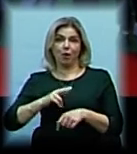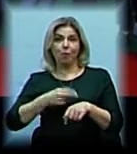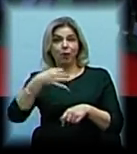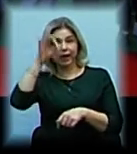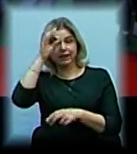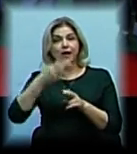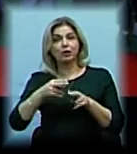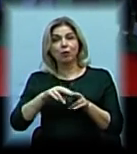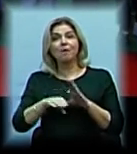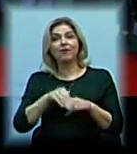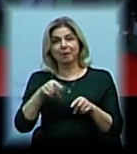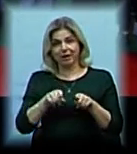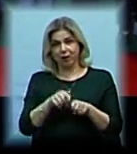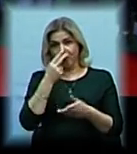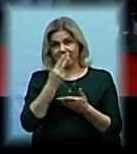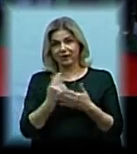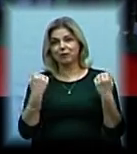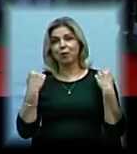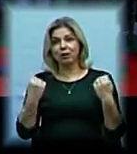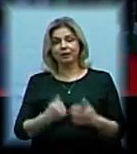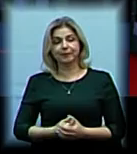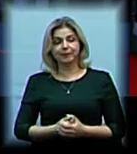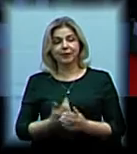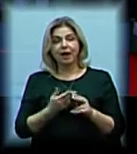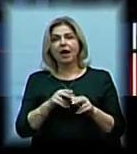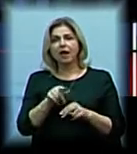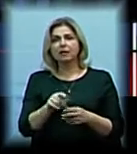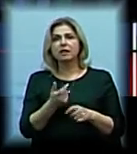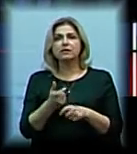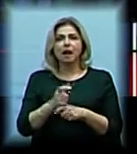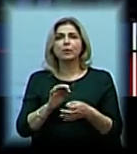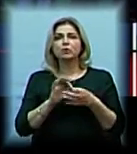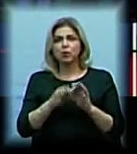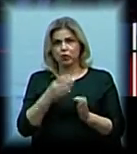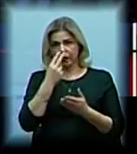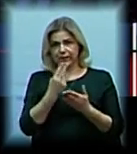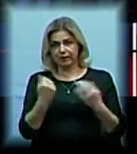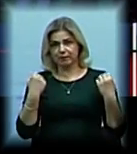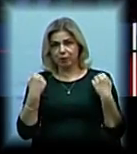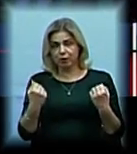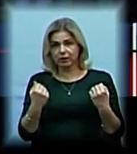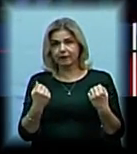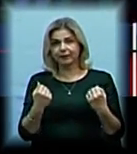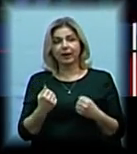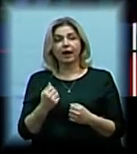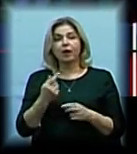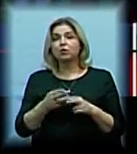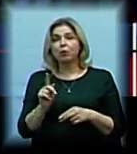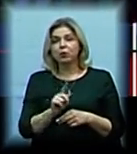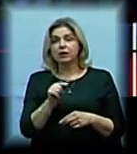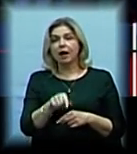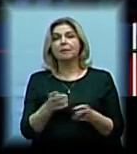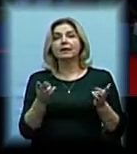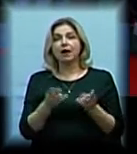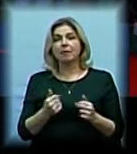поліції, тому обрала цей вид спорту. Ну, это вообще самый сложный вид спорта. Ну, це взагалі найскладніший вид спорту, тому що там